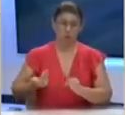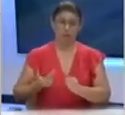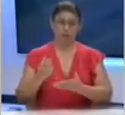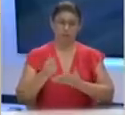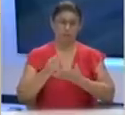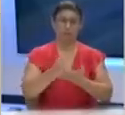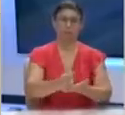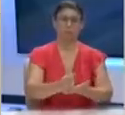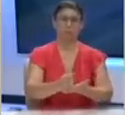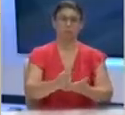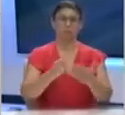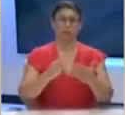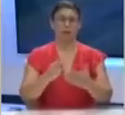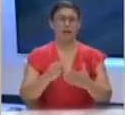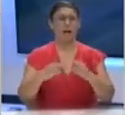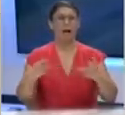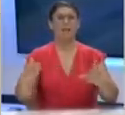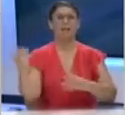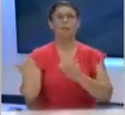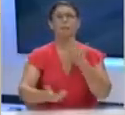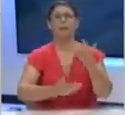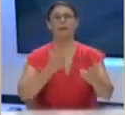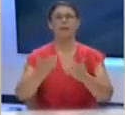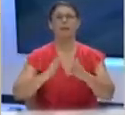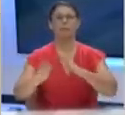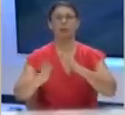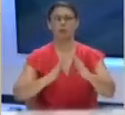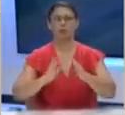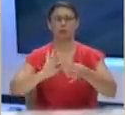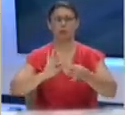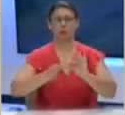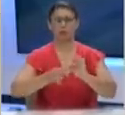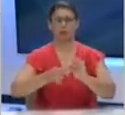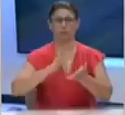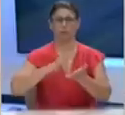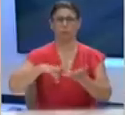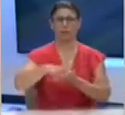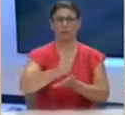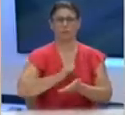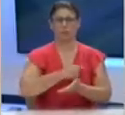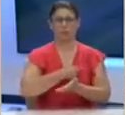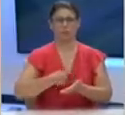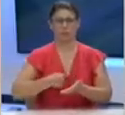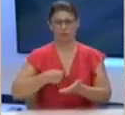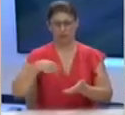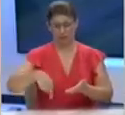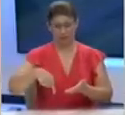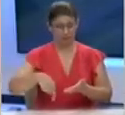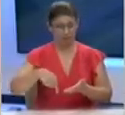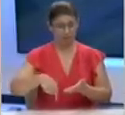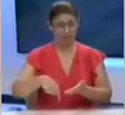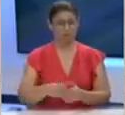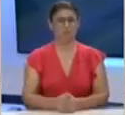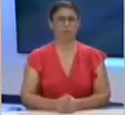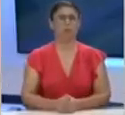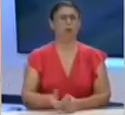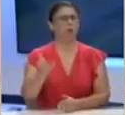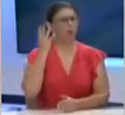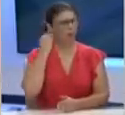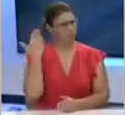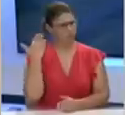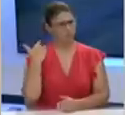κονδύλι για την αντιπυρική προστασία στους οργανισμούς της τοπικής αυτοδιοίκησης. Σήμερα, το ακούσαμε και τις